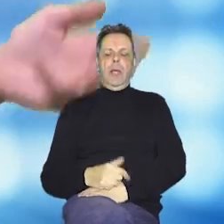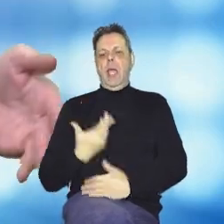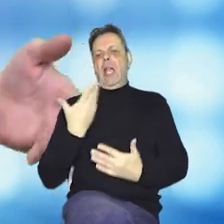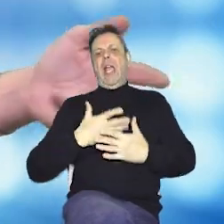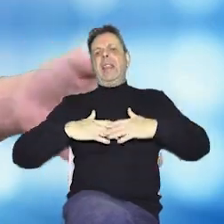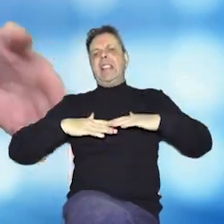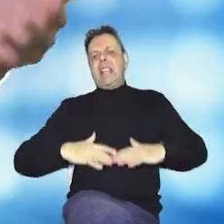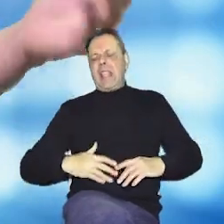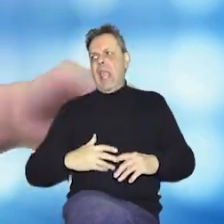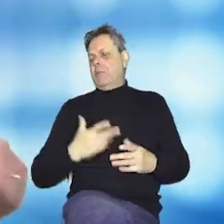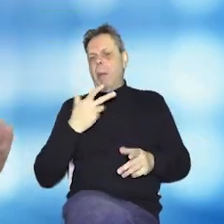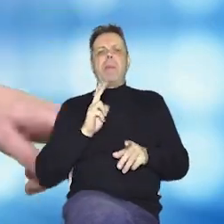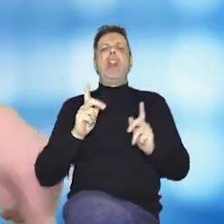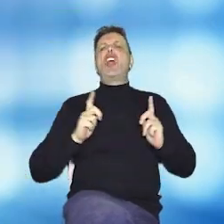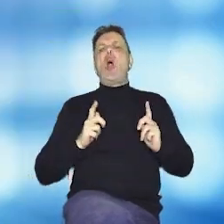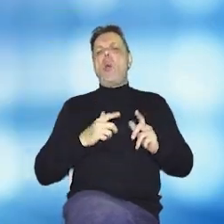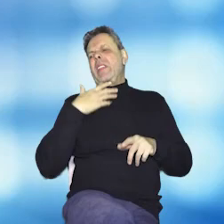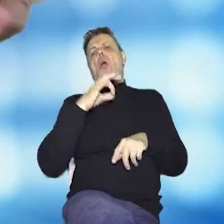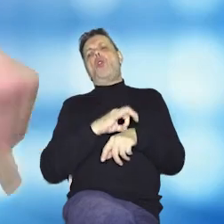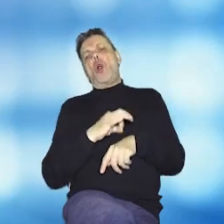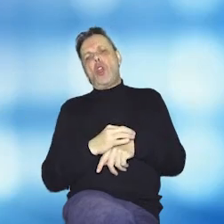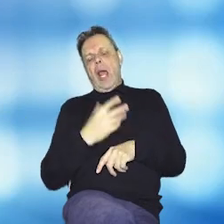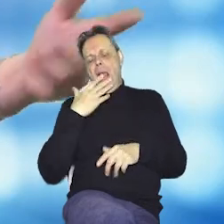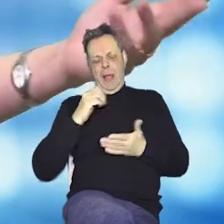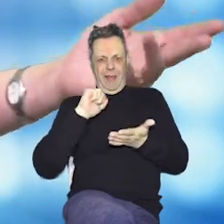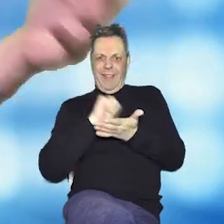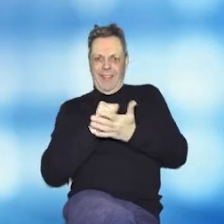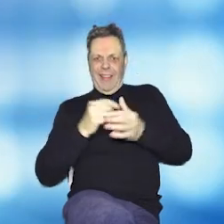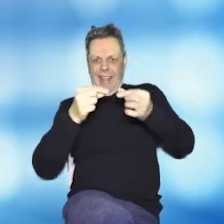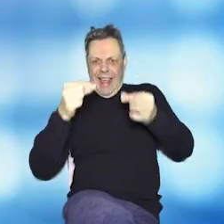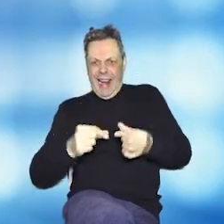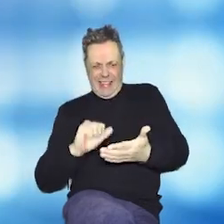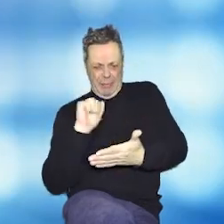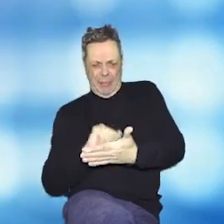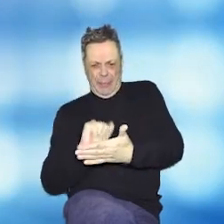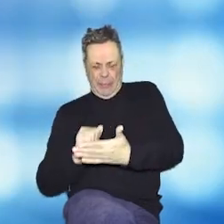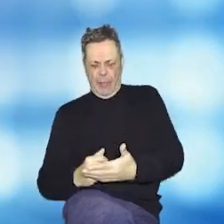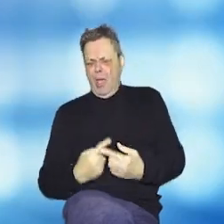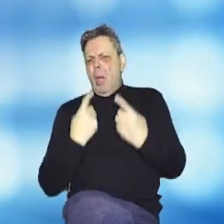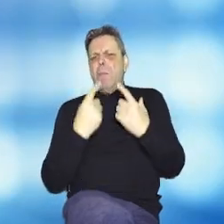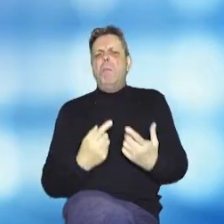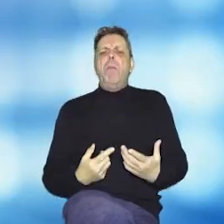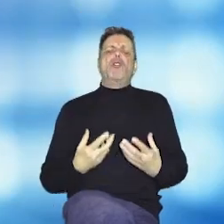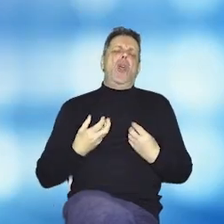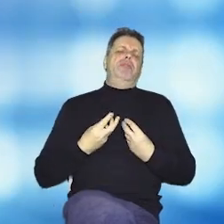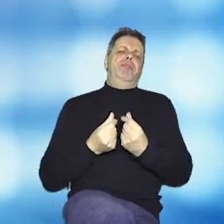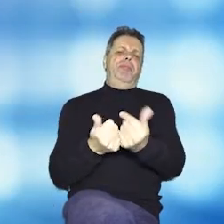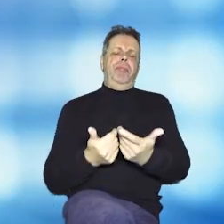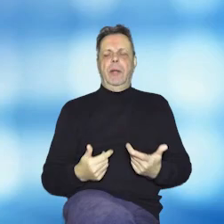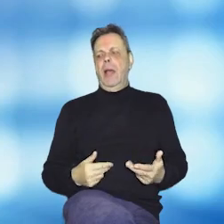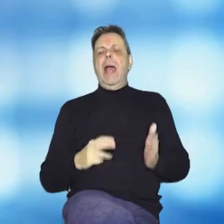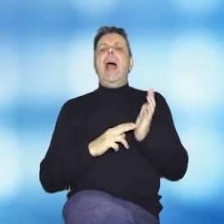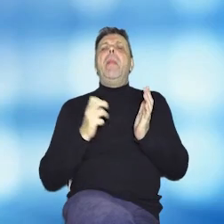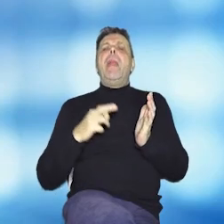Dok sjede u čekaonama kod liječnika, letke, treće. Znači, postoje niz malih